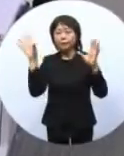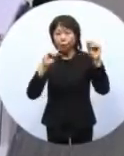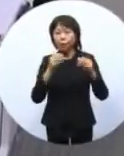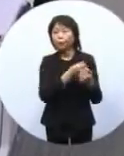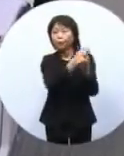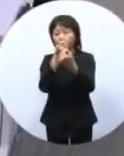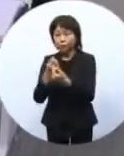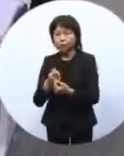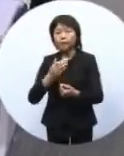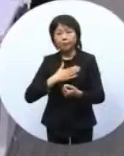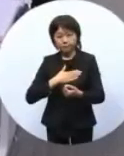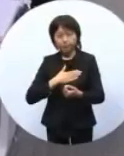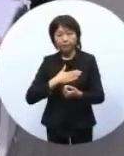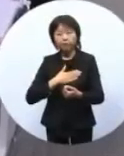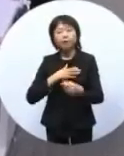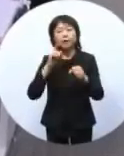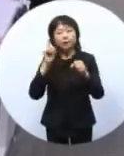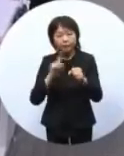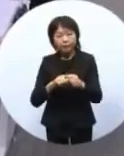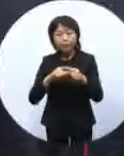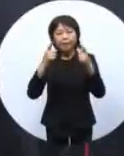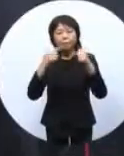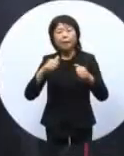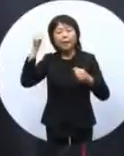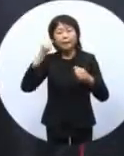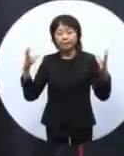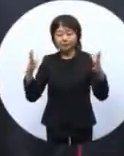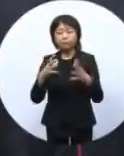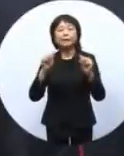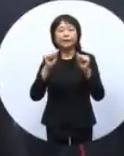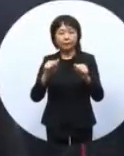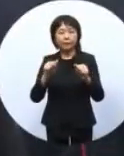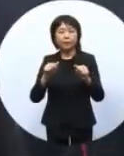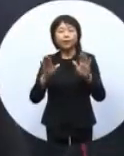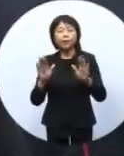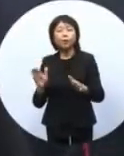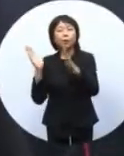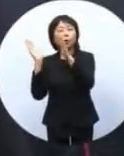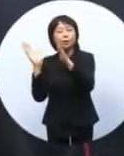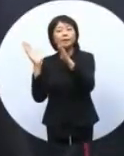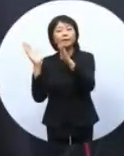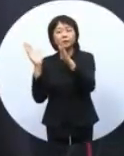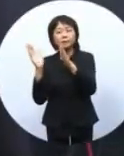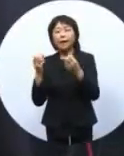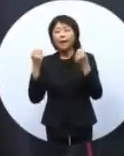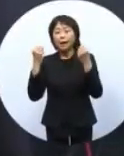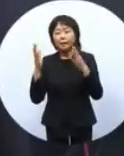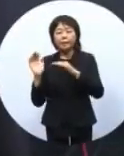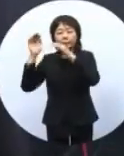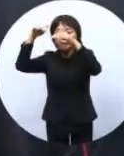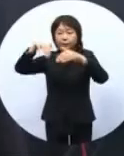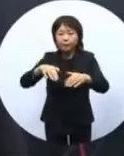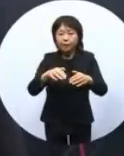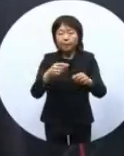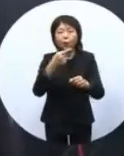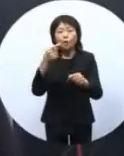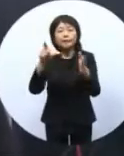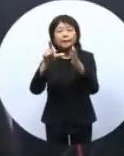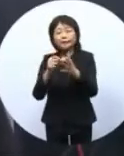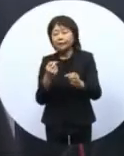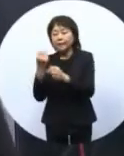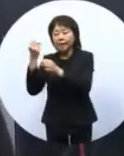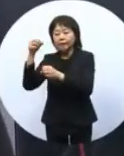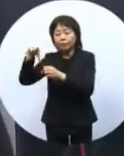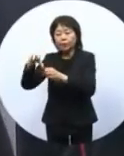っておくということで毎朝確認を行っています。今日は午前中はですね、新しく津波の一時退避場所という協